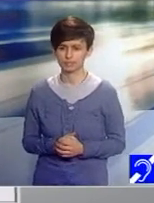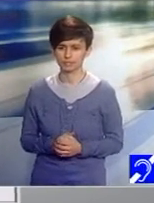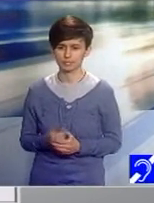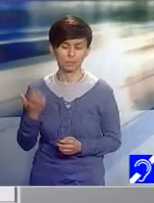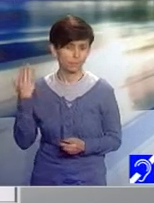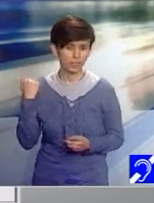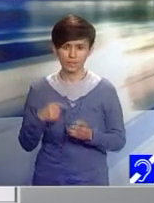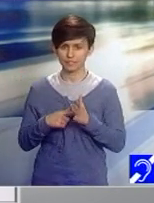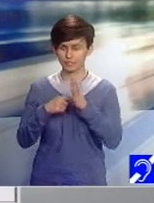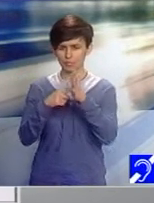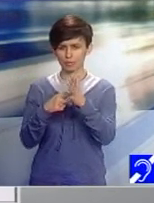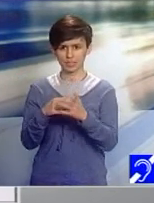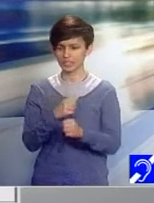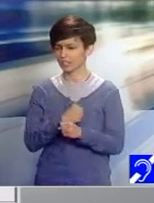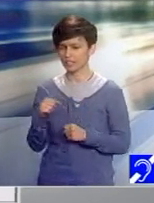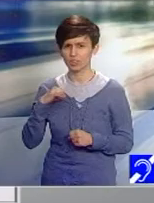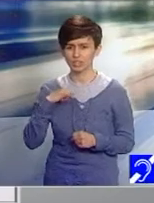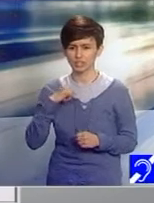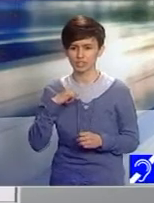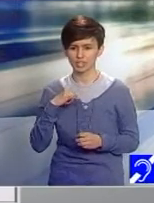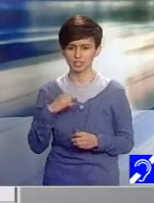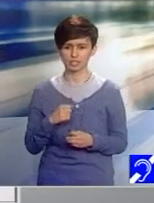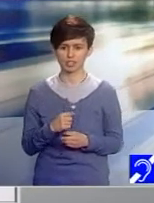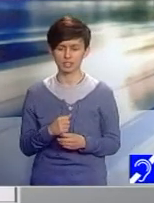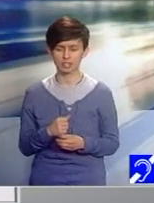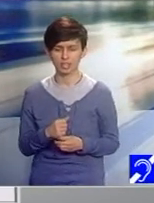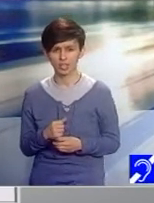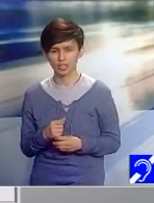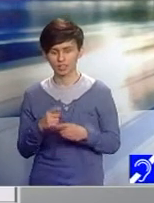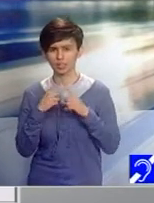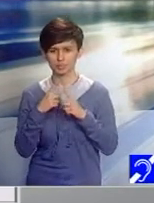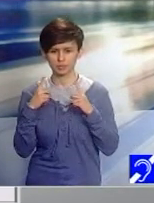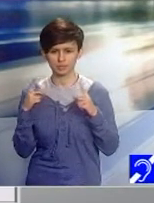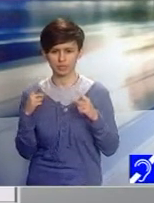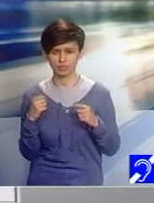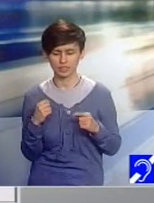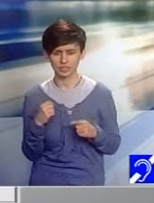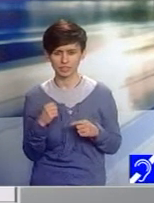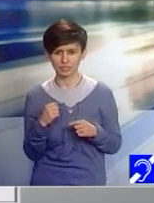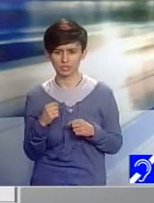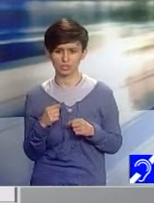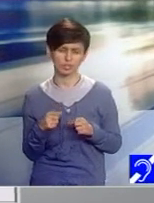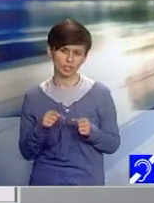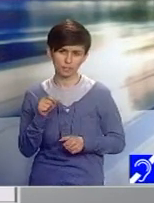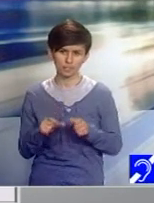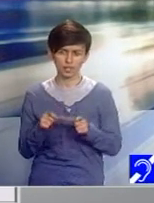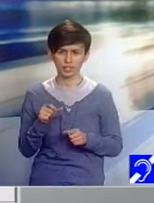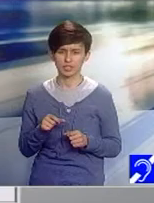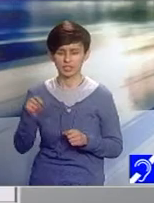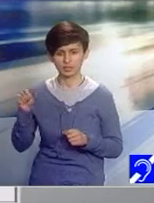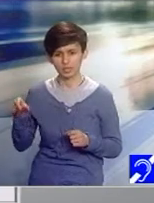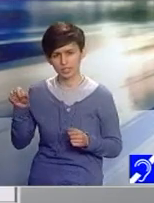o prezentare foarte interesantă a doamnei conferențiar Diana Tetean despre poetele